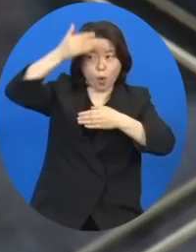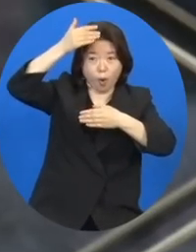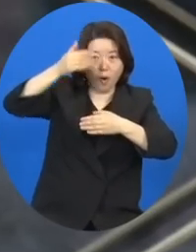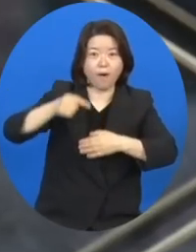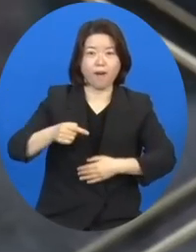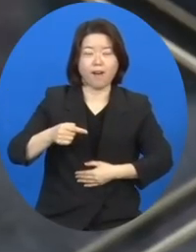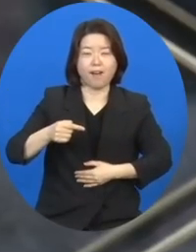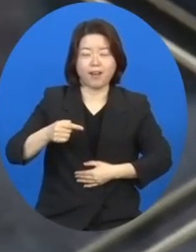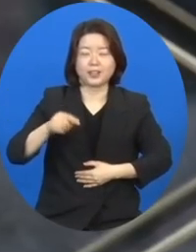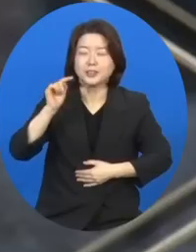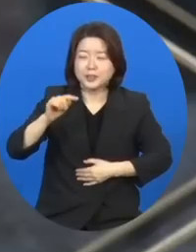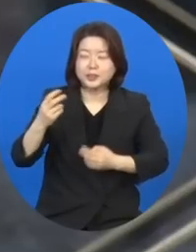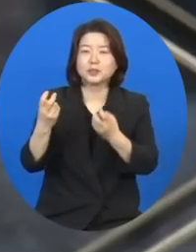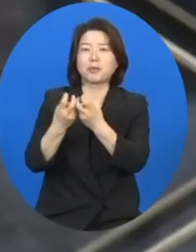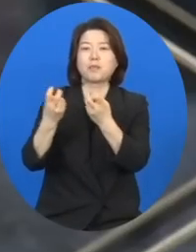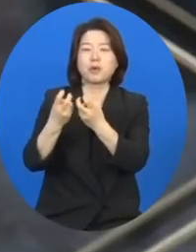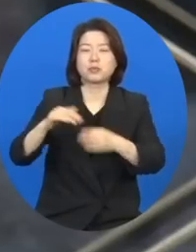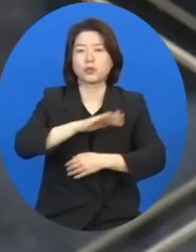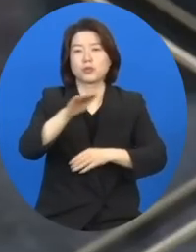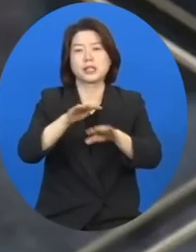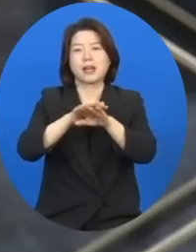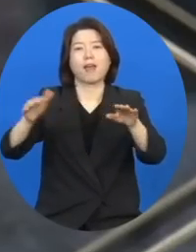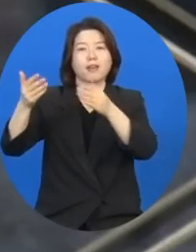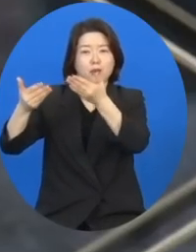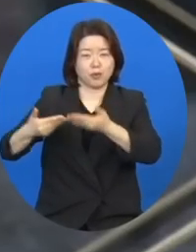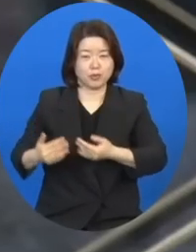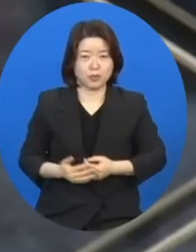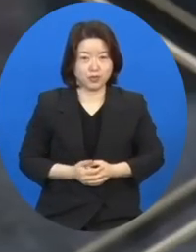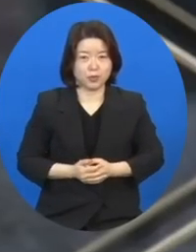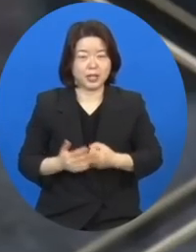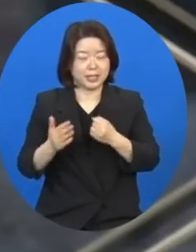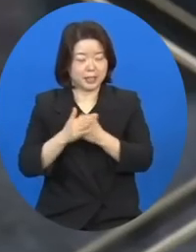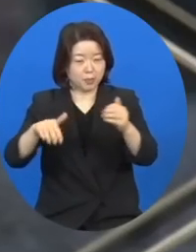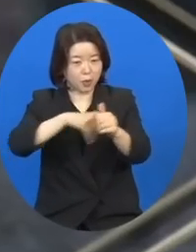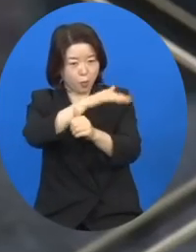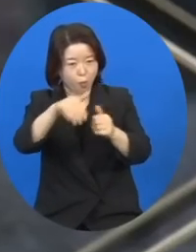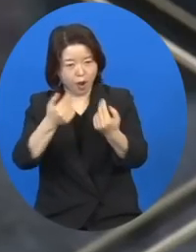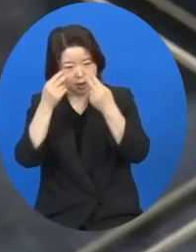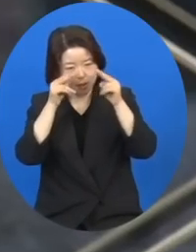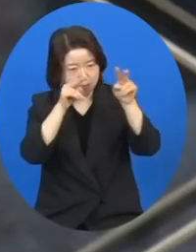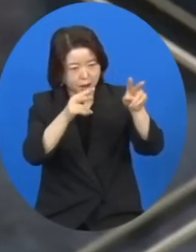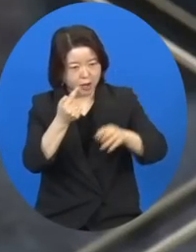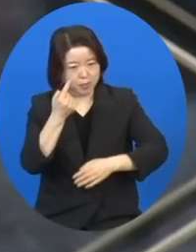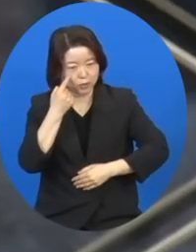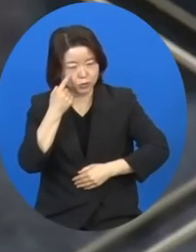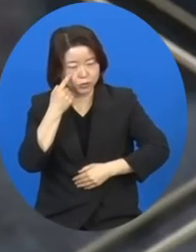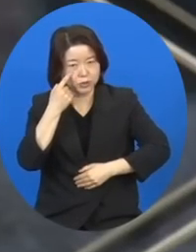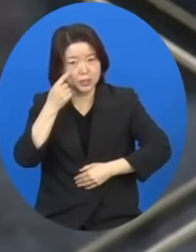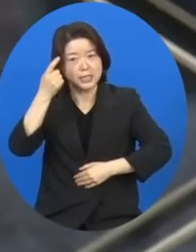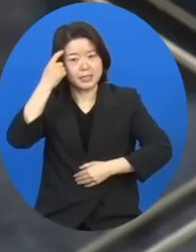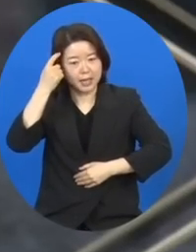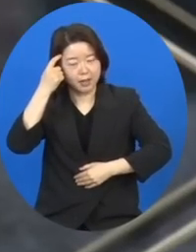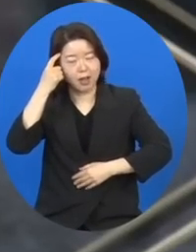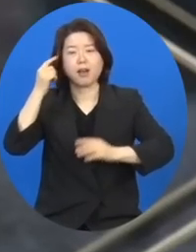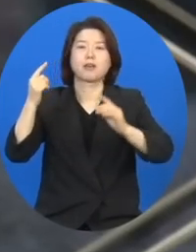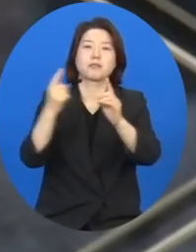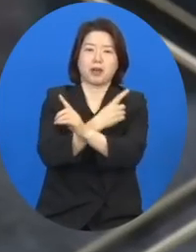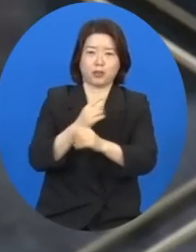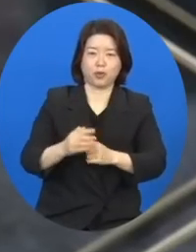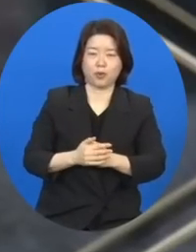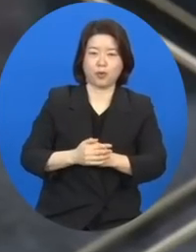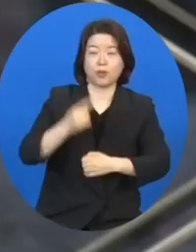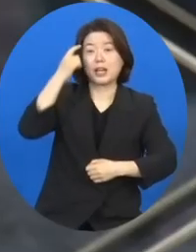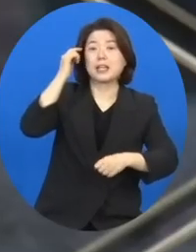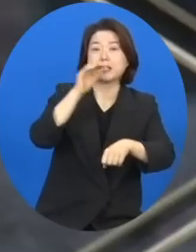문제를 해결하신다는 것입니다. 그래서 환경을 바라보는 관점과 시선이 바뀌게 되는 것이죠. 지혜와